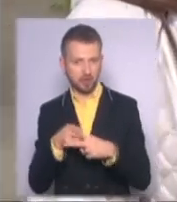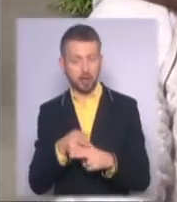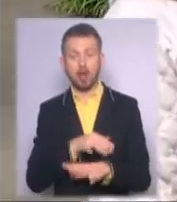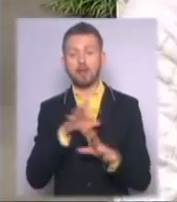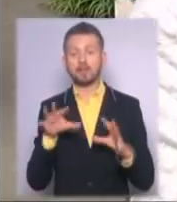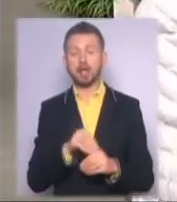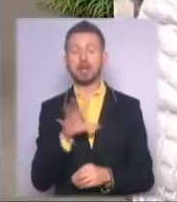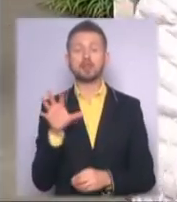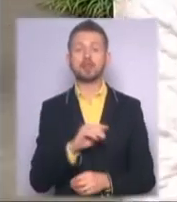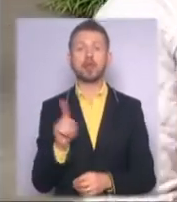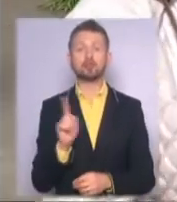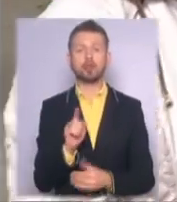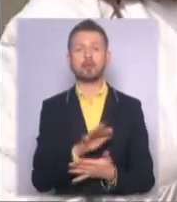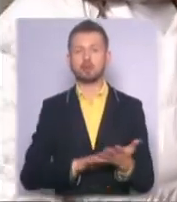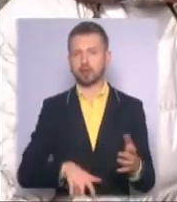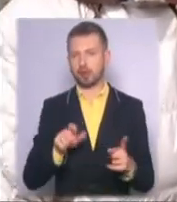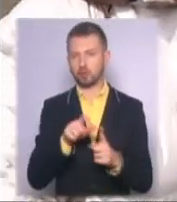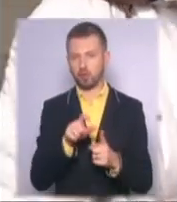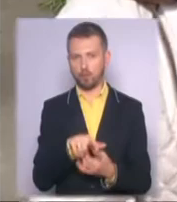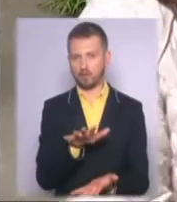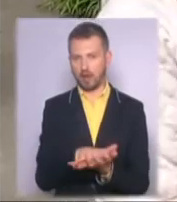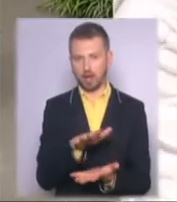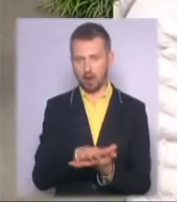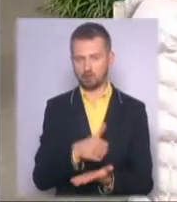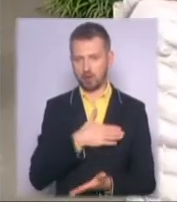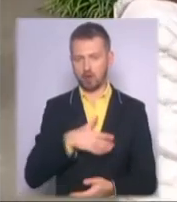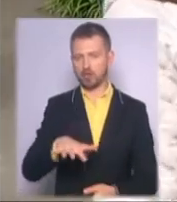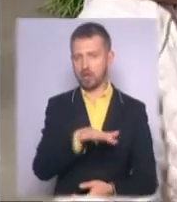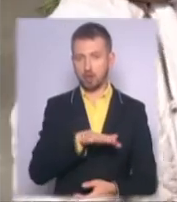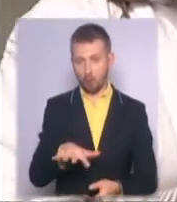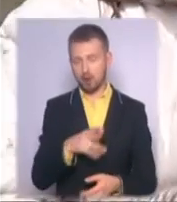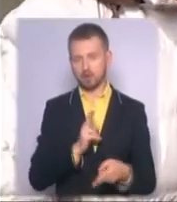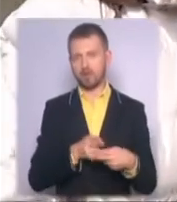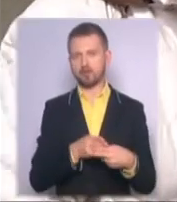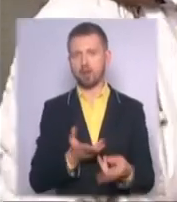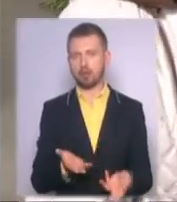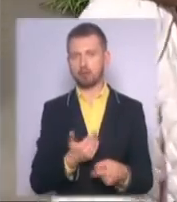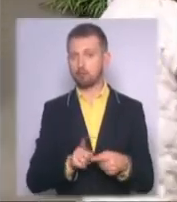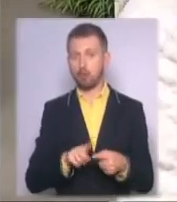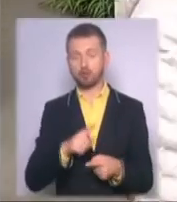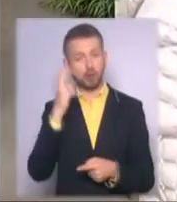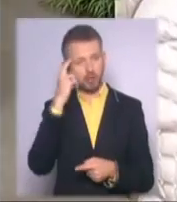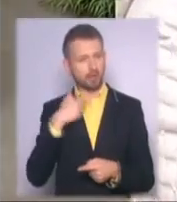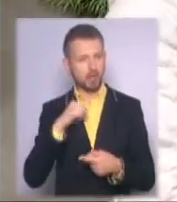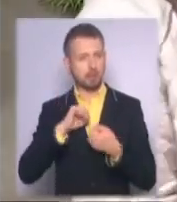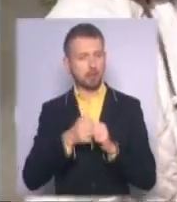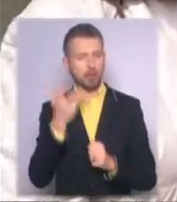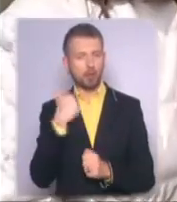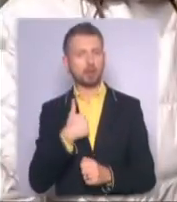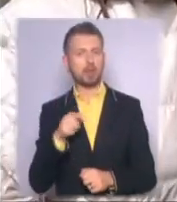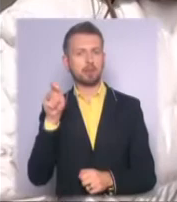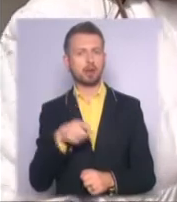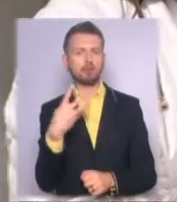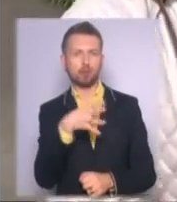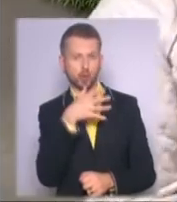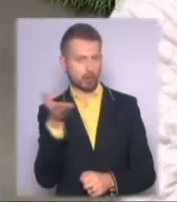все, що, вибачте за слово, захаращує наші території, заважає. Тому що Київ, я пам'ятаю, ще коли я приїхала, 40